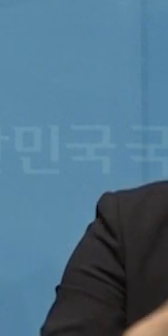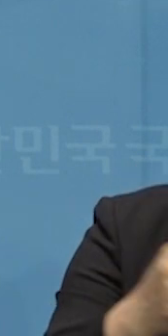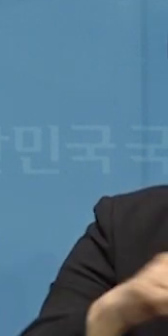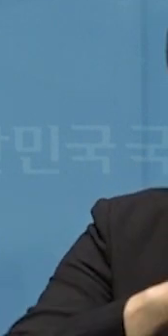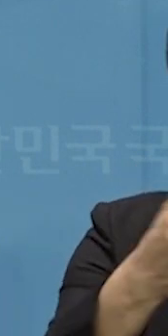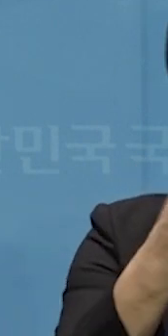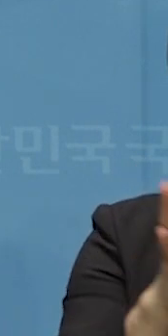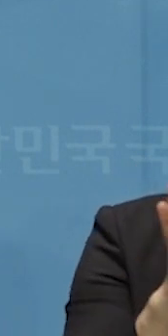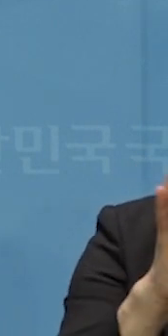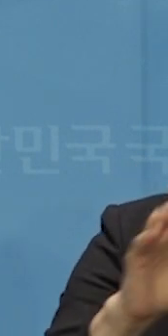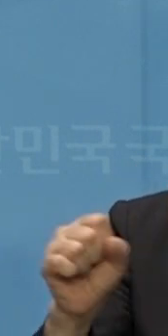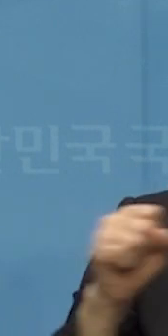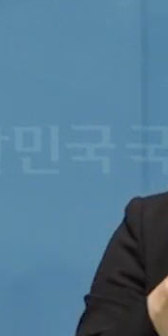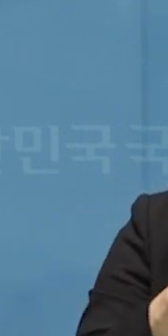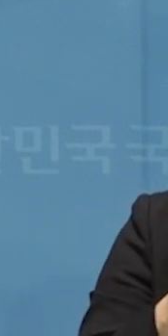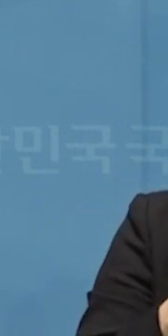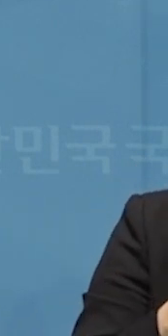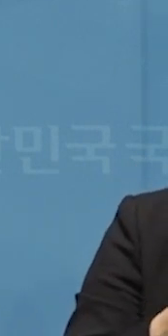양당인